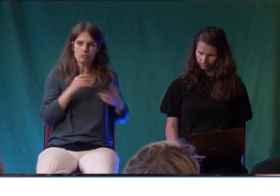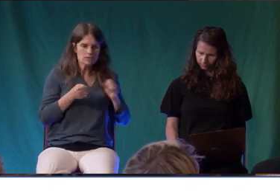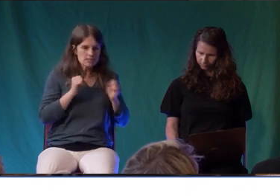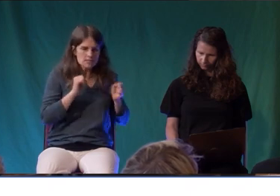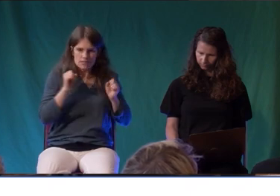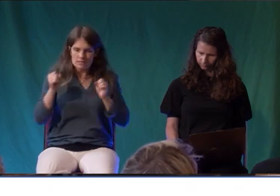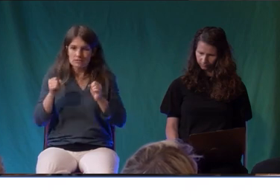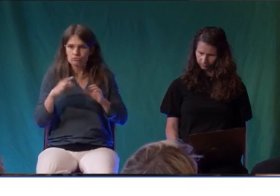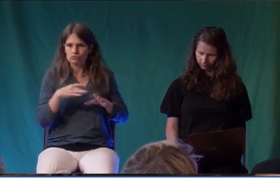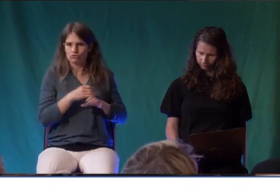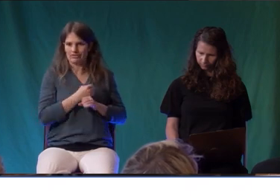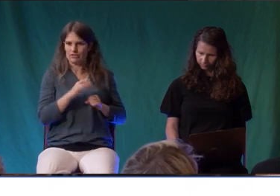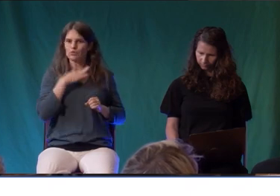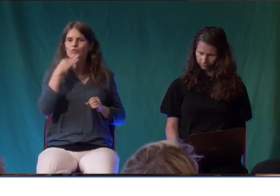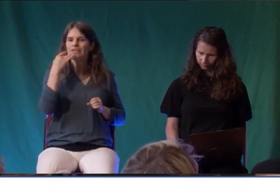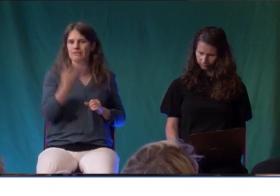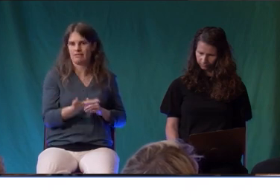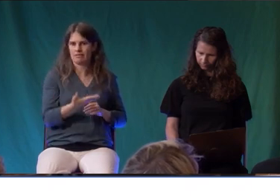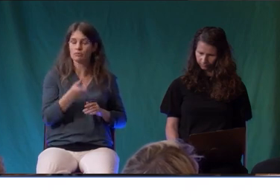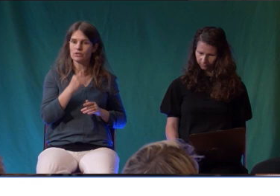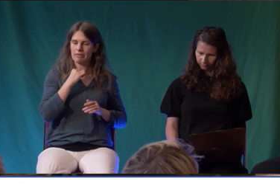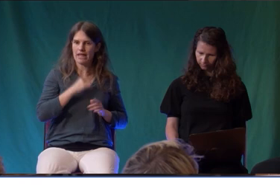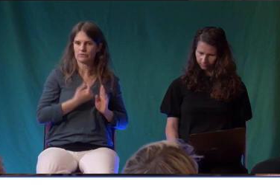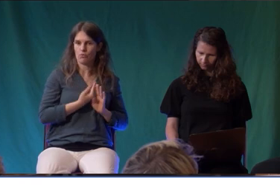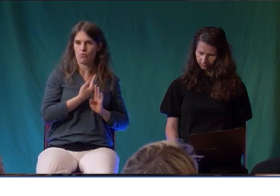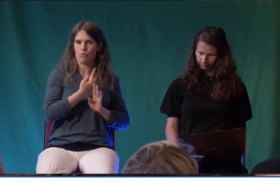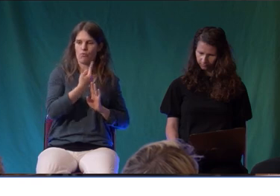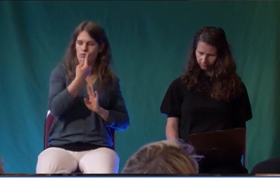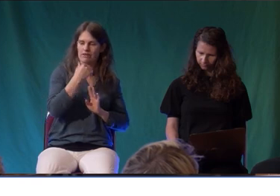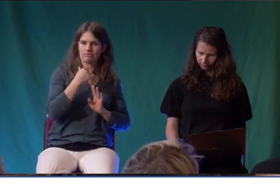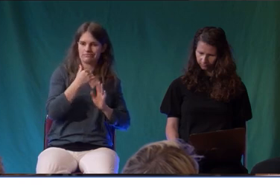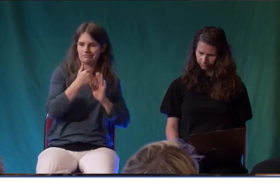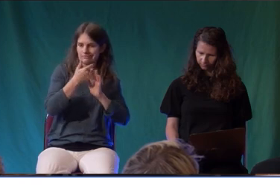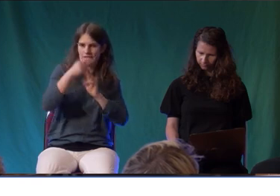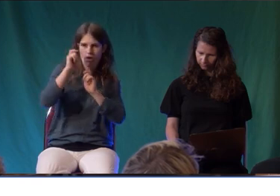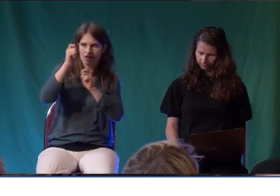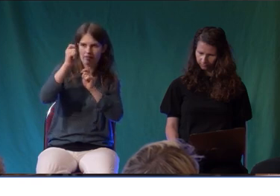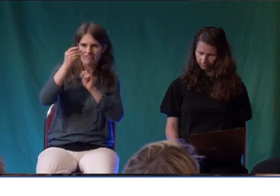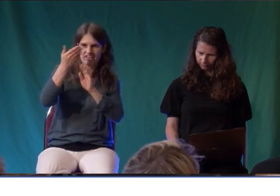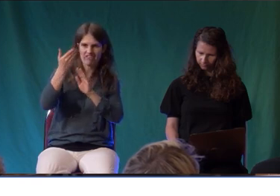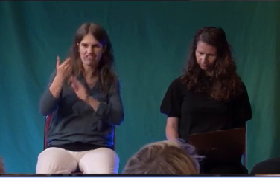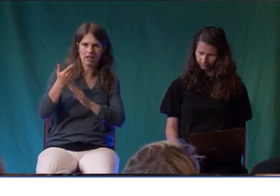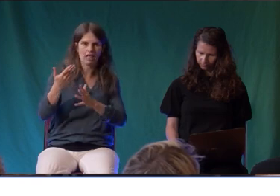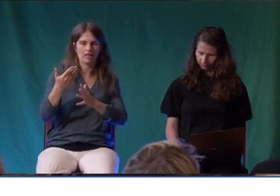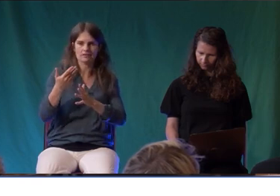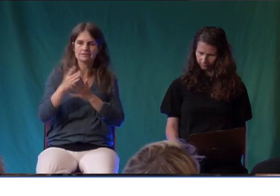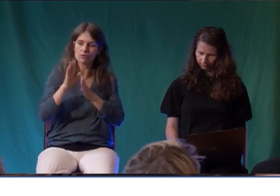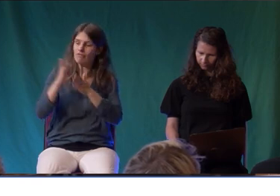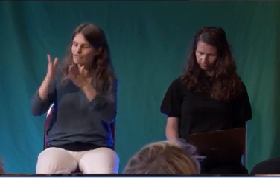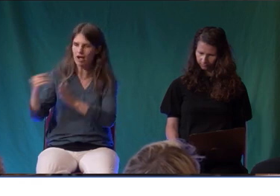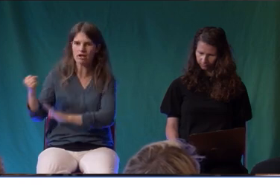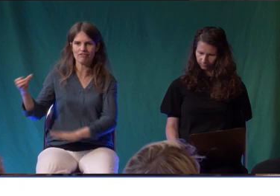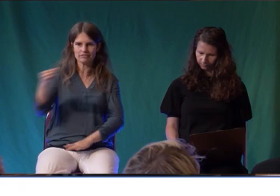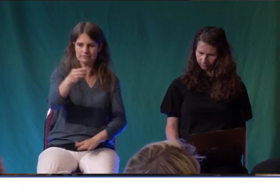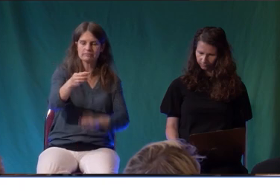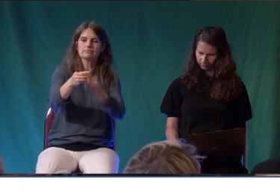dass die manchmal zu viel sind und dann fallen Aufgaben hinten rüber und da ist es einfach wichtig das Fachkräfte und